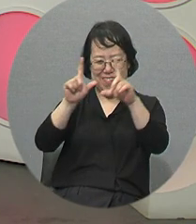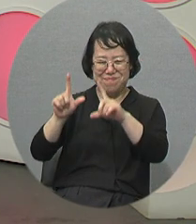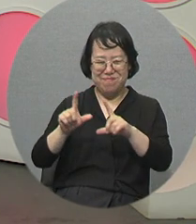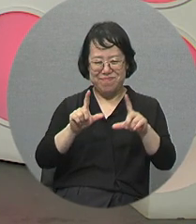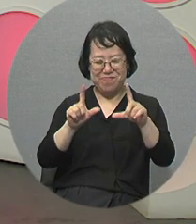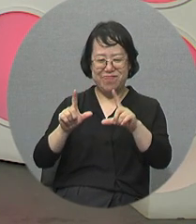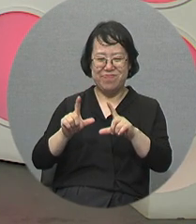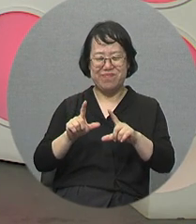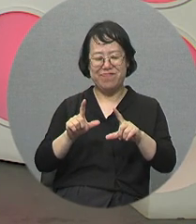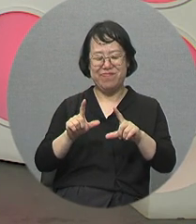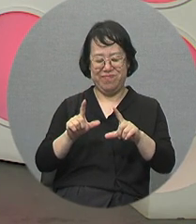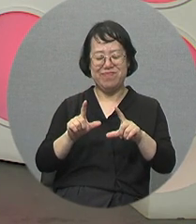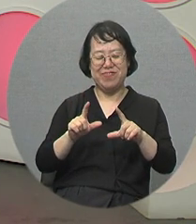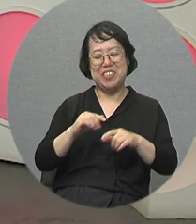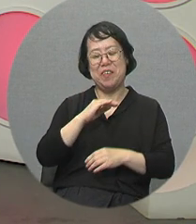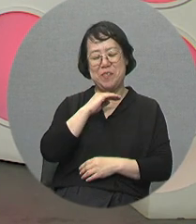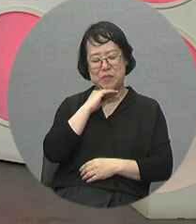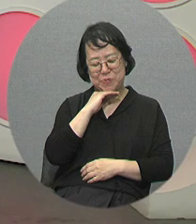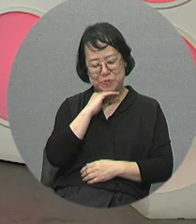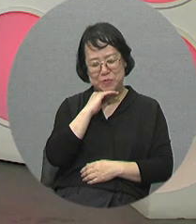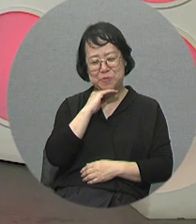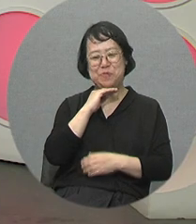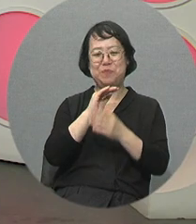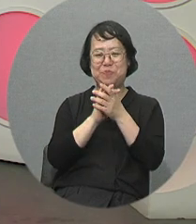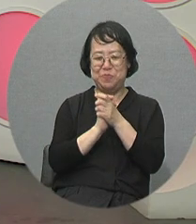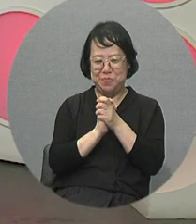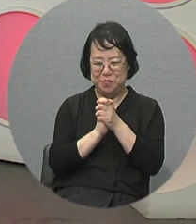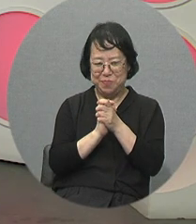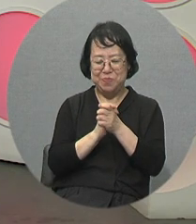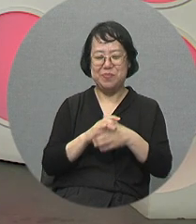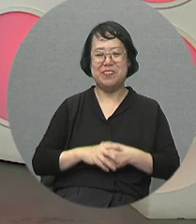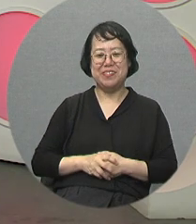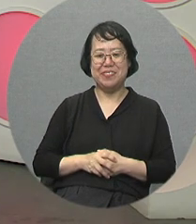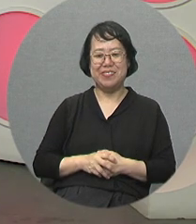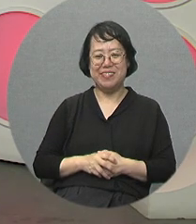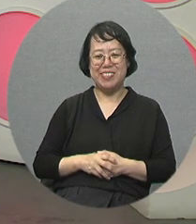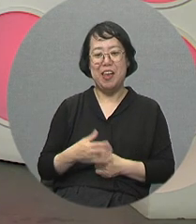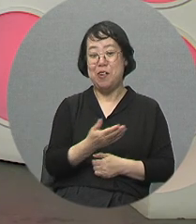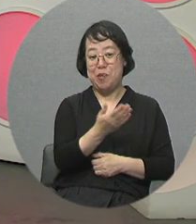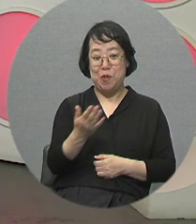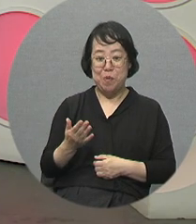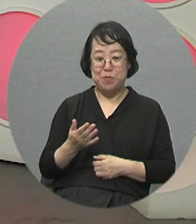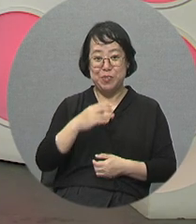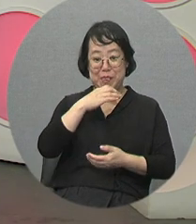감동사연 보내주신 것 다시 한번 감사드리고 또더 많은 감동사연 보내주시면 고맙겠습니다.